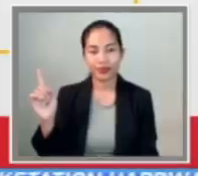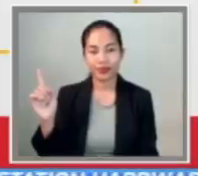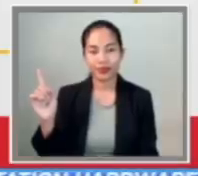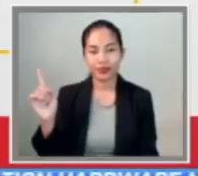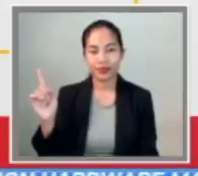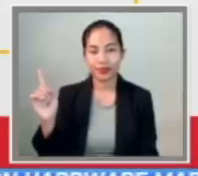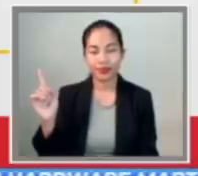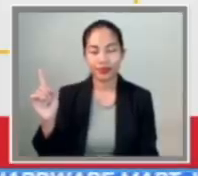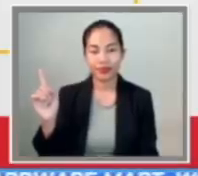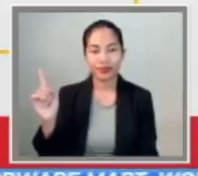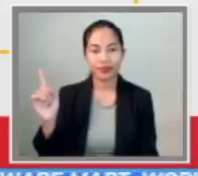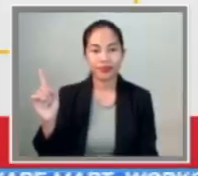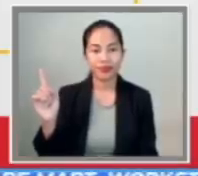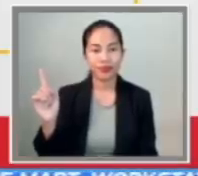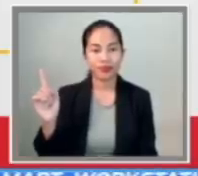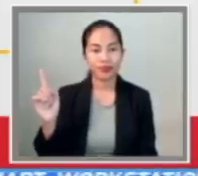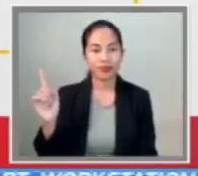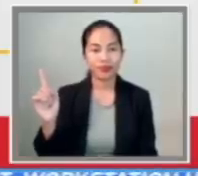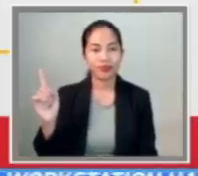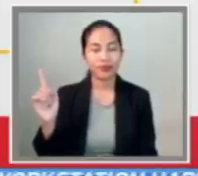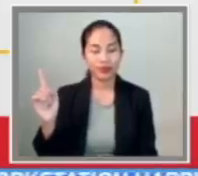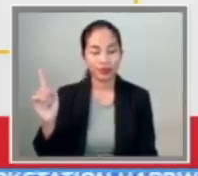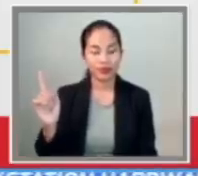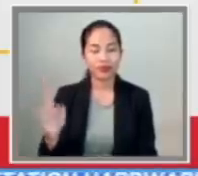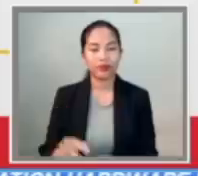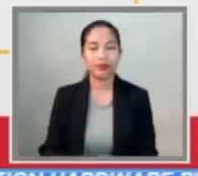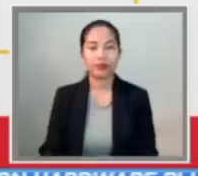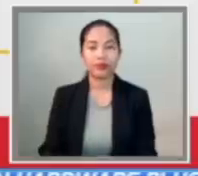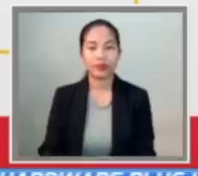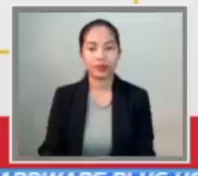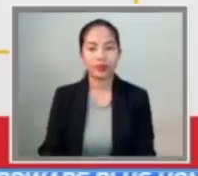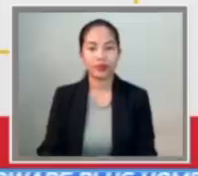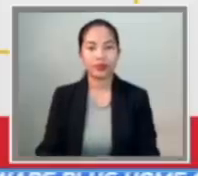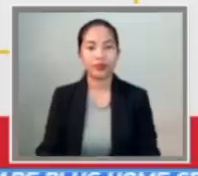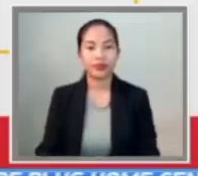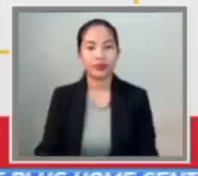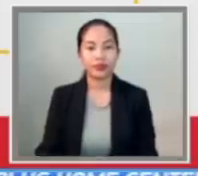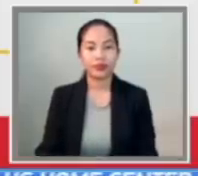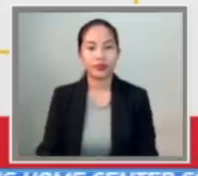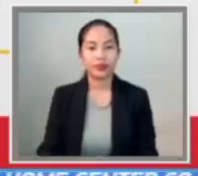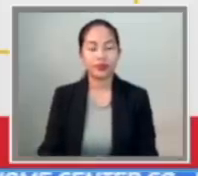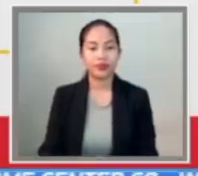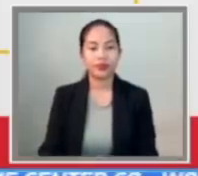Computer Maintenance Technologist, at Computer Programmer. Para sa